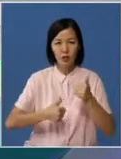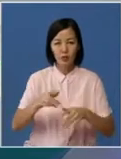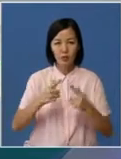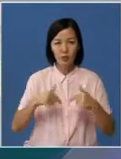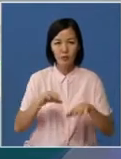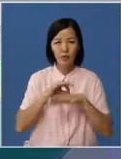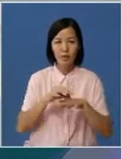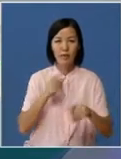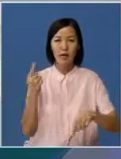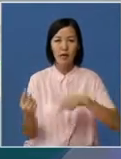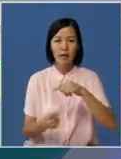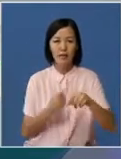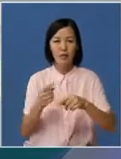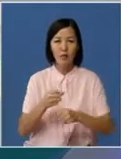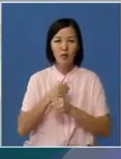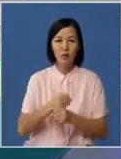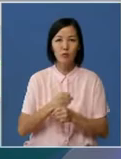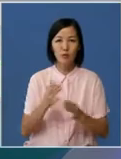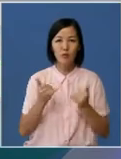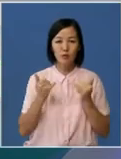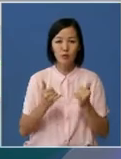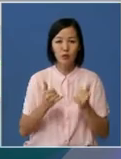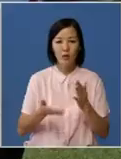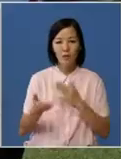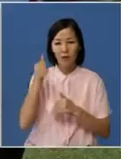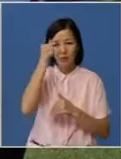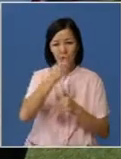Айналмалы кубок үшін өткен бәсекелі сайыс биыл да жалғасты.